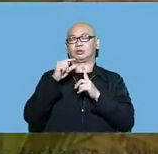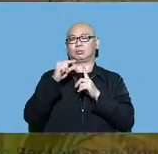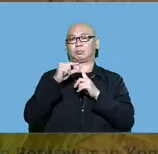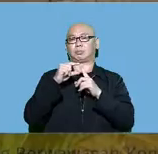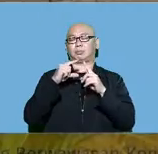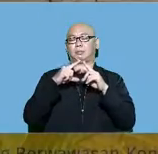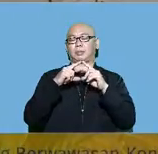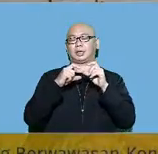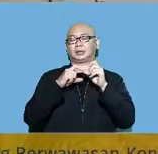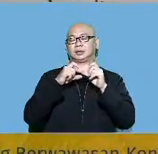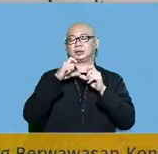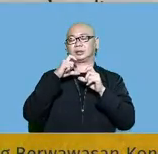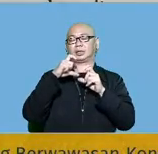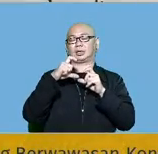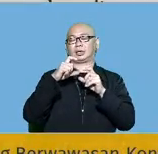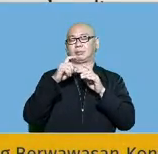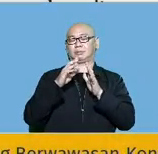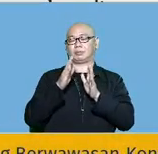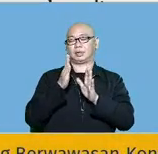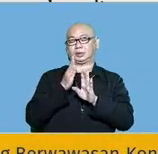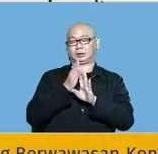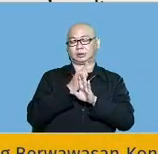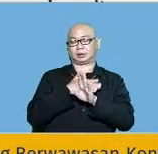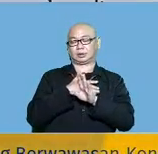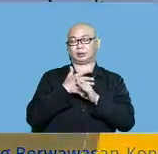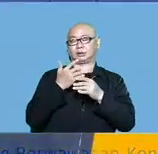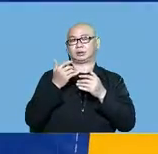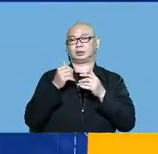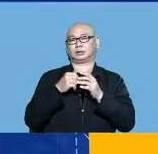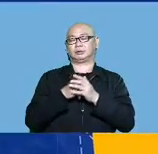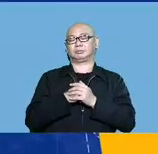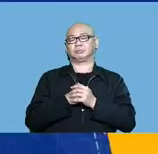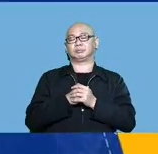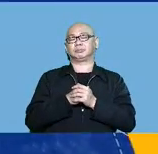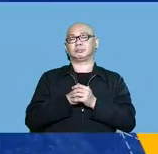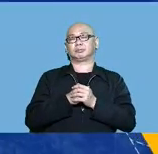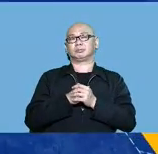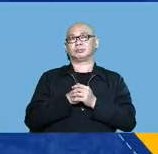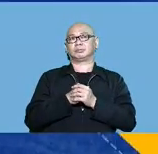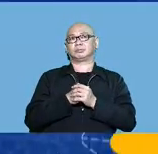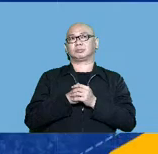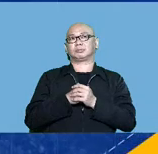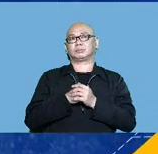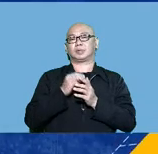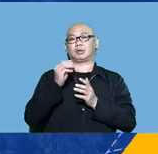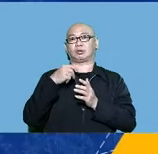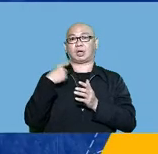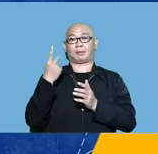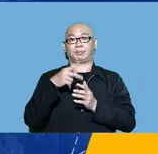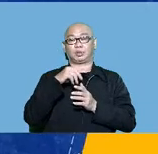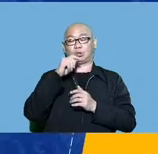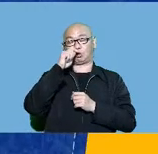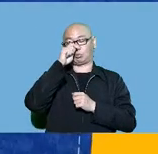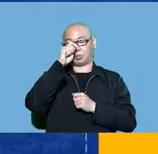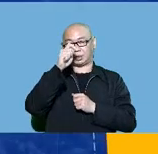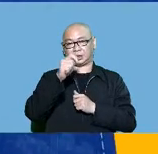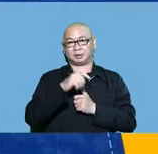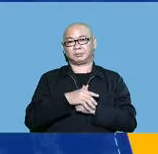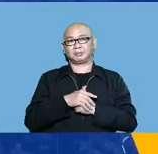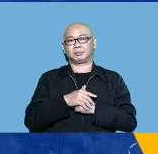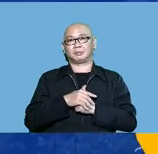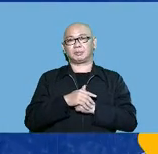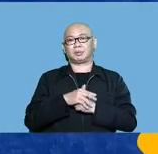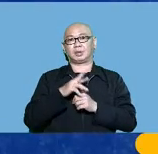Dekan, dan para Wakil Direktur. Yang kami hormati,